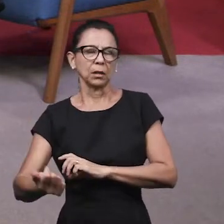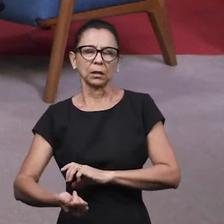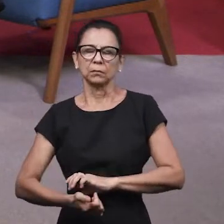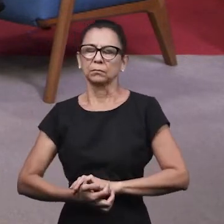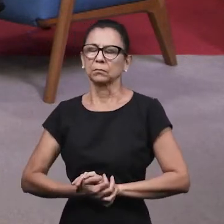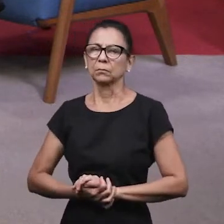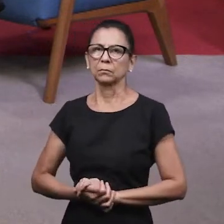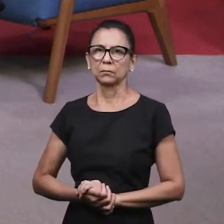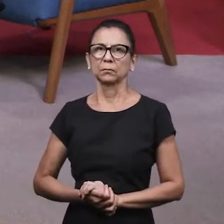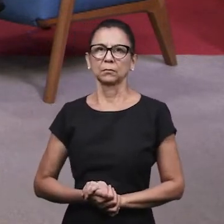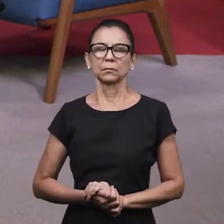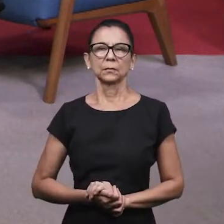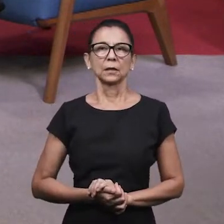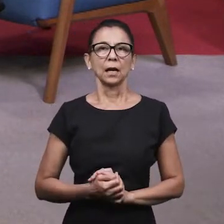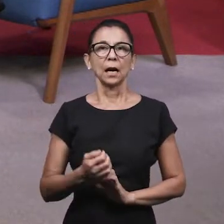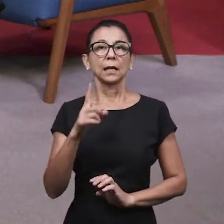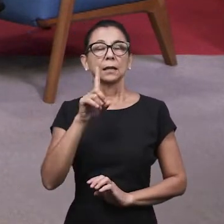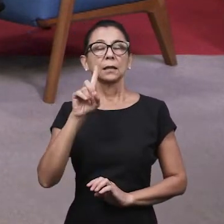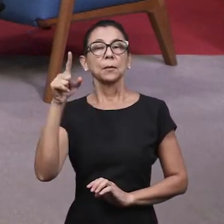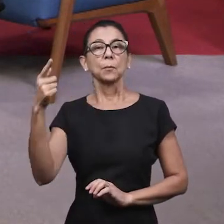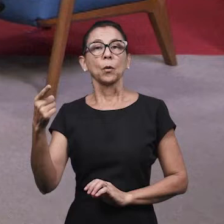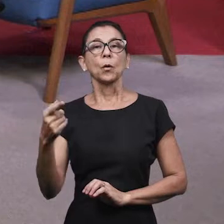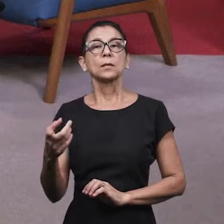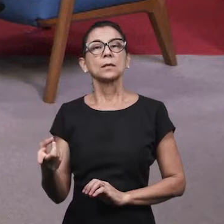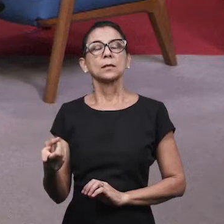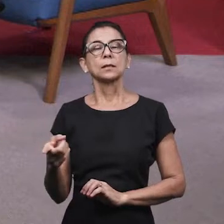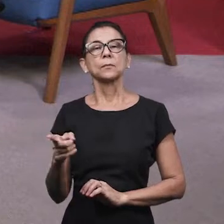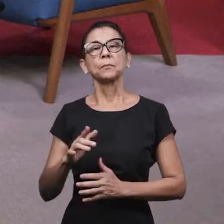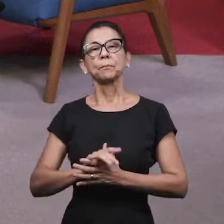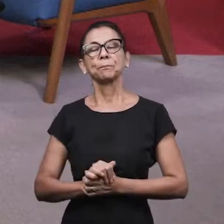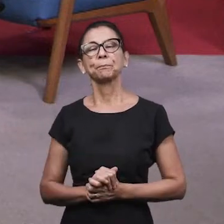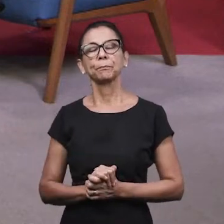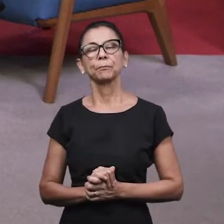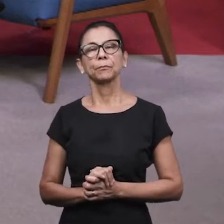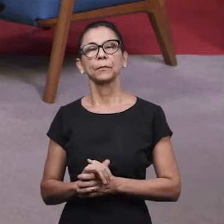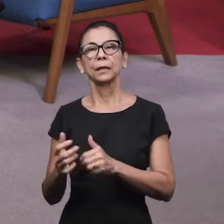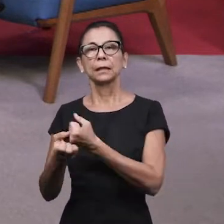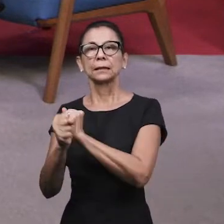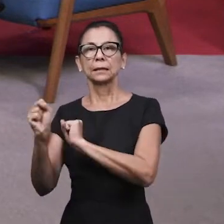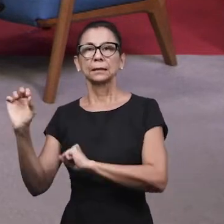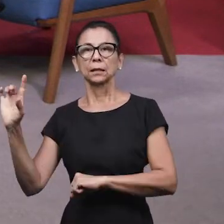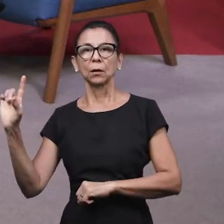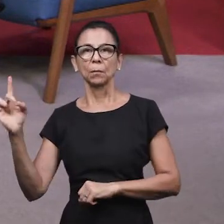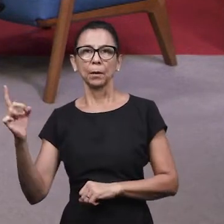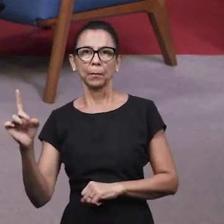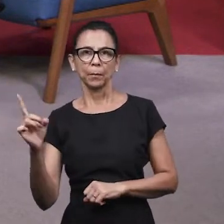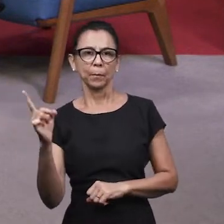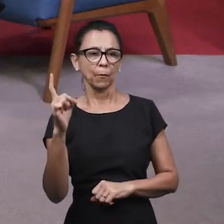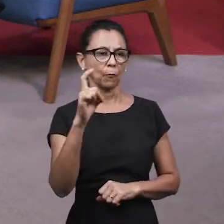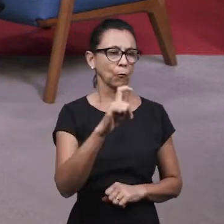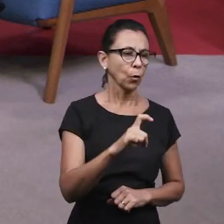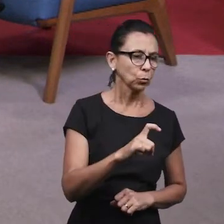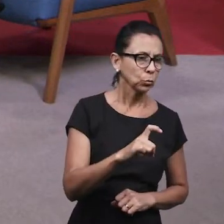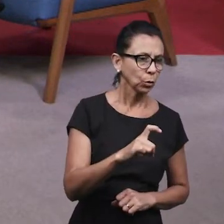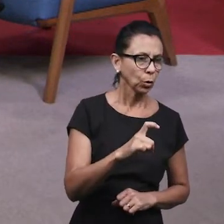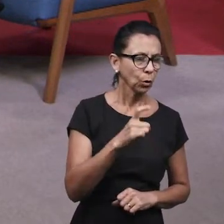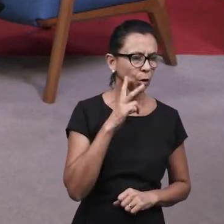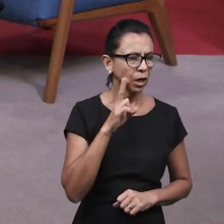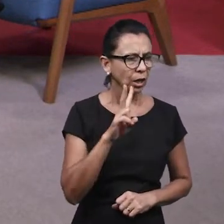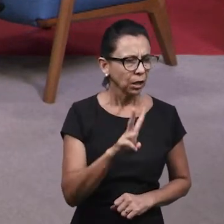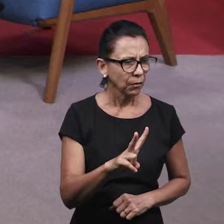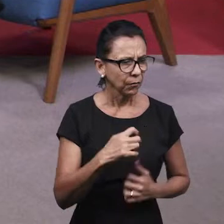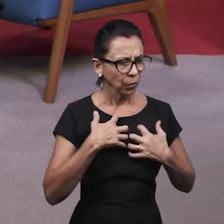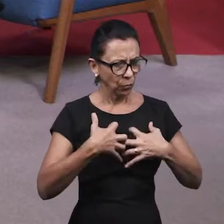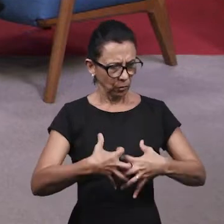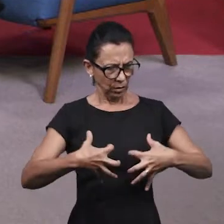et il a vu le lion mort, mais à l'intérieur du corps du lion, il y avait du miel. Donc, une ruche d'abeilles avec